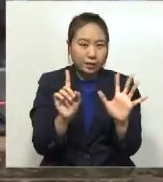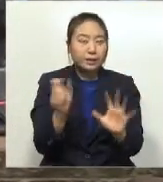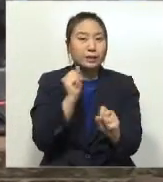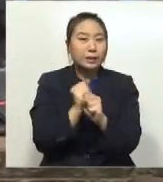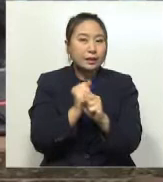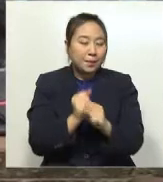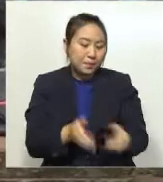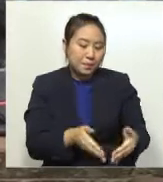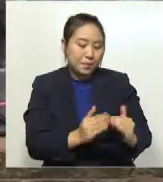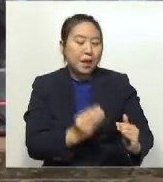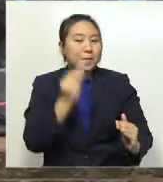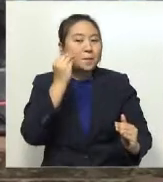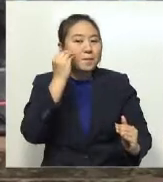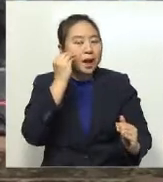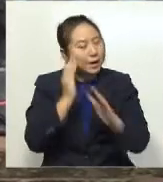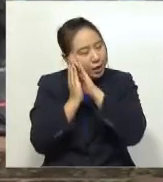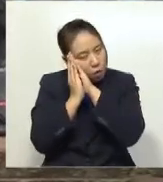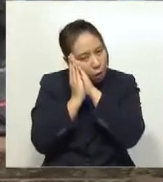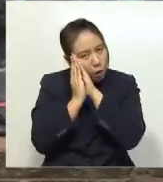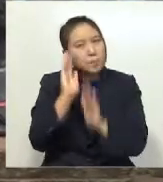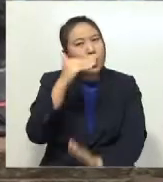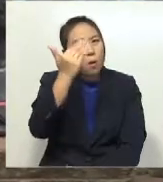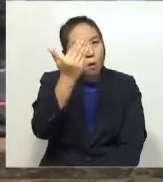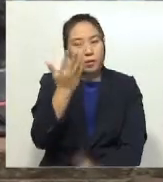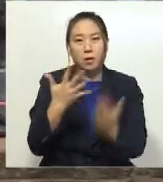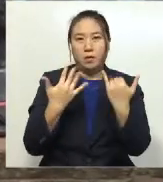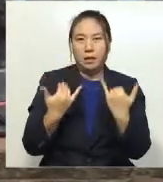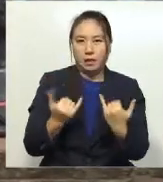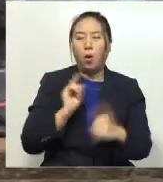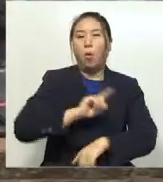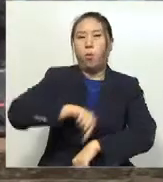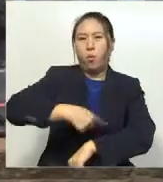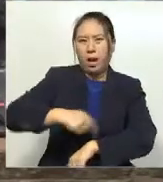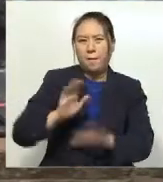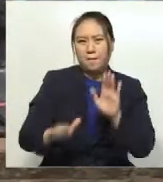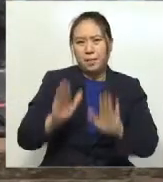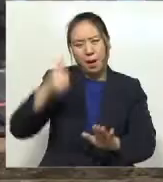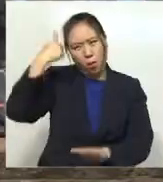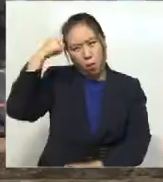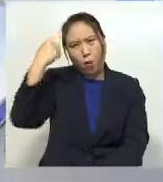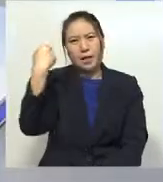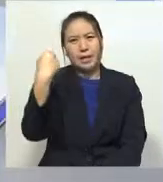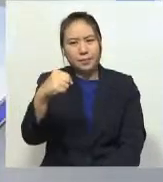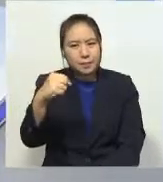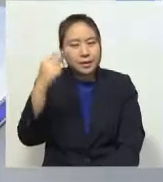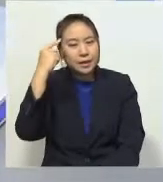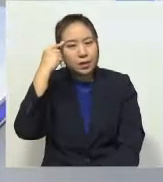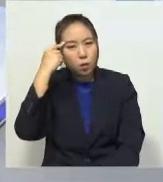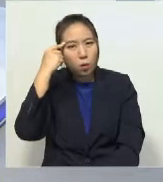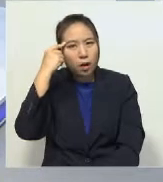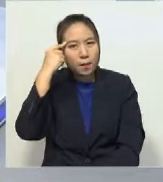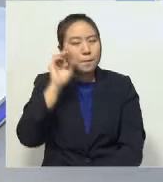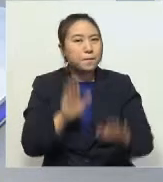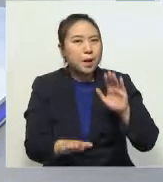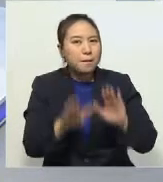ที่พักอาศัยชั่วคราวให้กับชาวบ้านทางนายอําเภอเองก็บอกว่าจะต้องใช้ระยะเวลาจากนี้อีกประมาณ10วันก็คาดว่าน่าจะประ